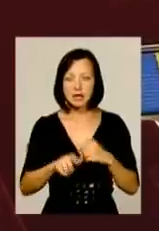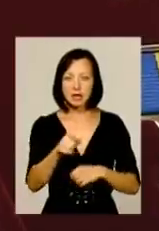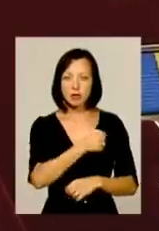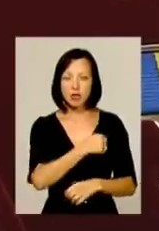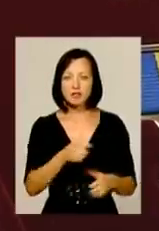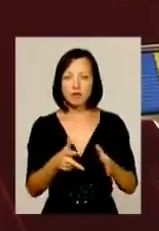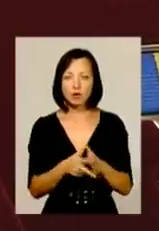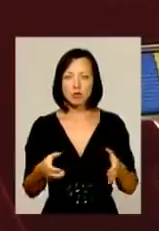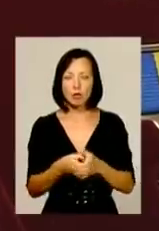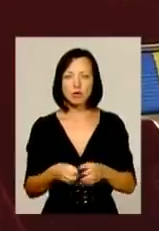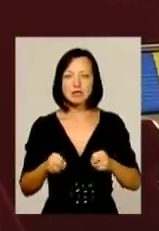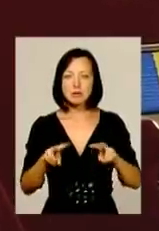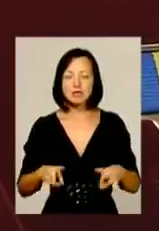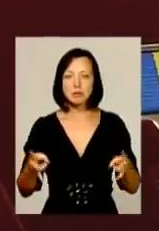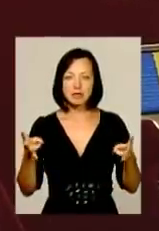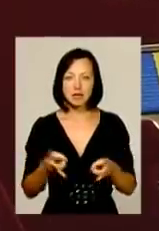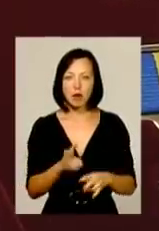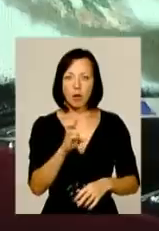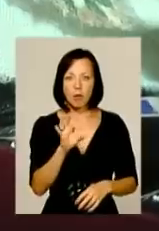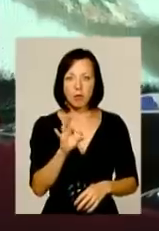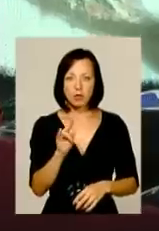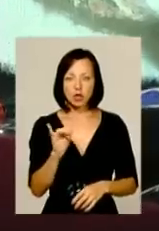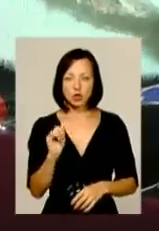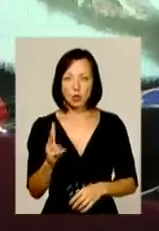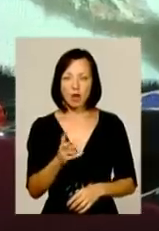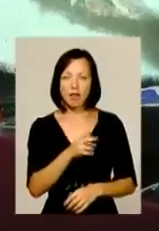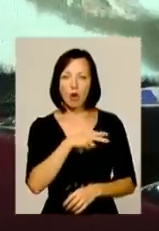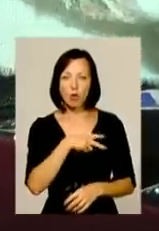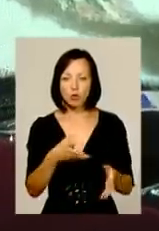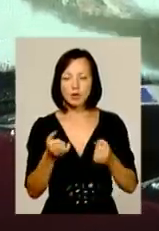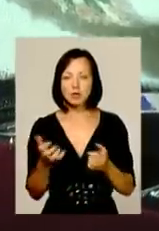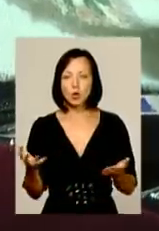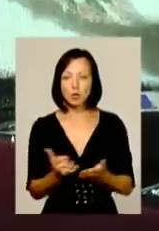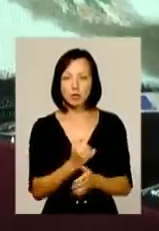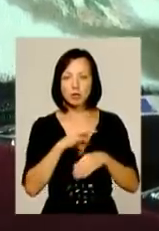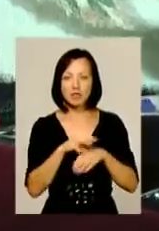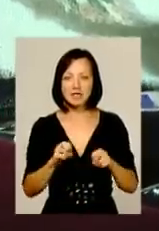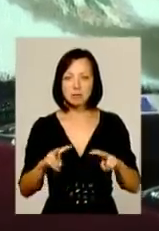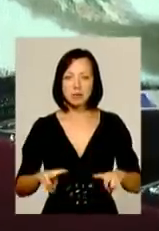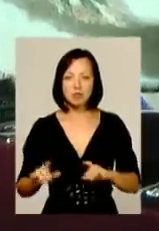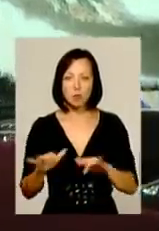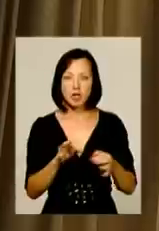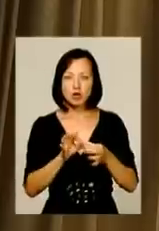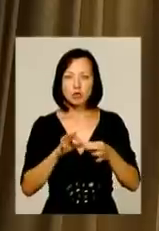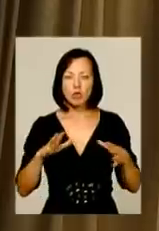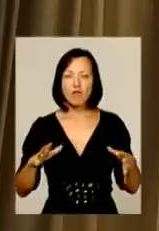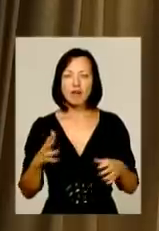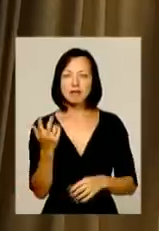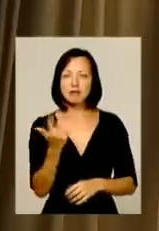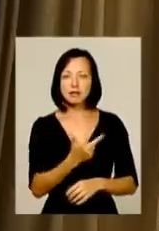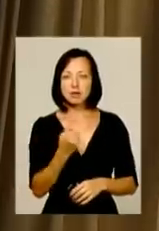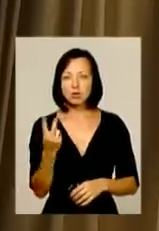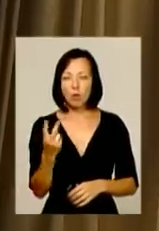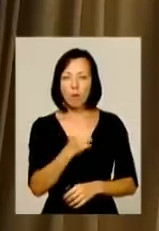– боєць 8-го полку спецпризначення Олексій Бондарчук. Нагороду він отримав за успішне проведення спецоперації з розблокування 32-го